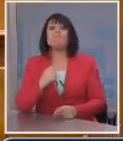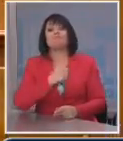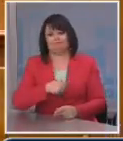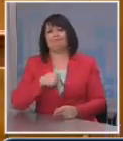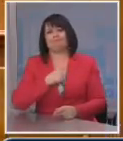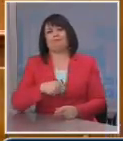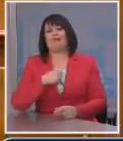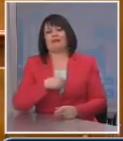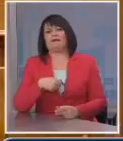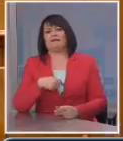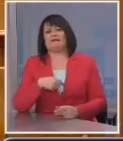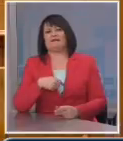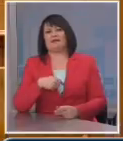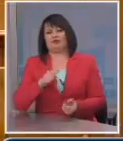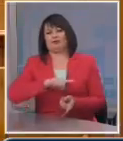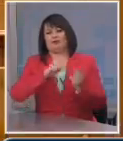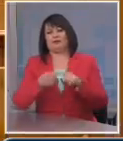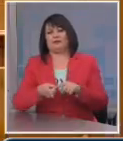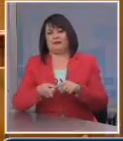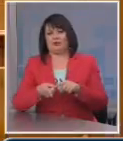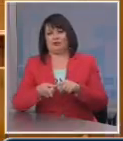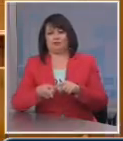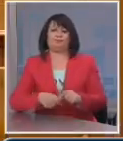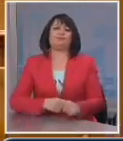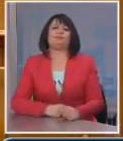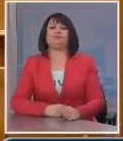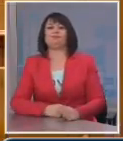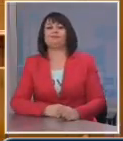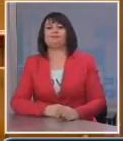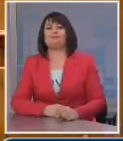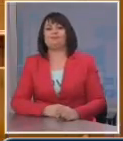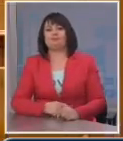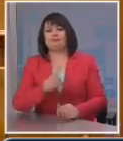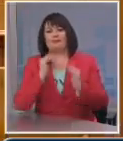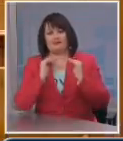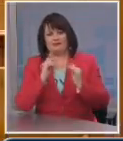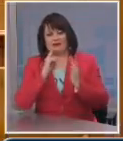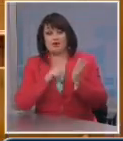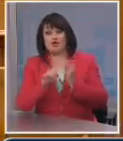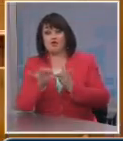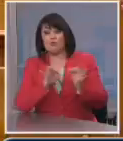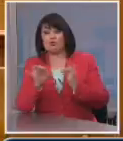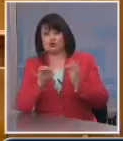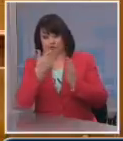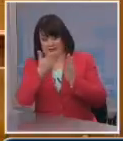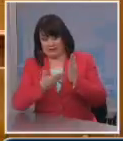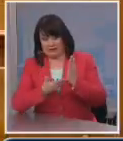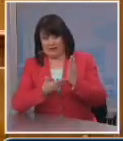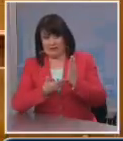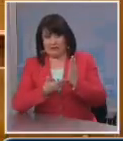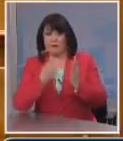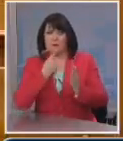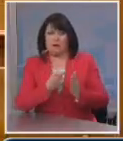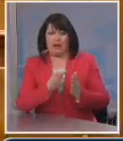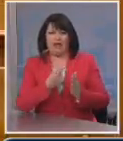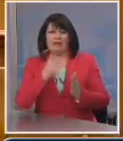Δυστυχώς συμβαίνει το ακριβώς αντίθετο. Από το ίδιο το νομοσχέδιο και από την αυτή τη δίθεν αναλογιστική μελέτη την